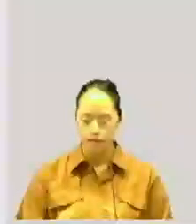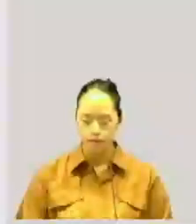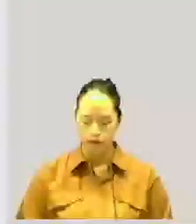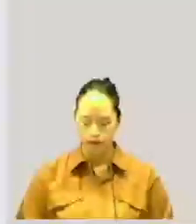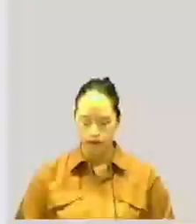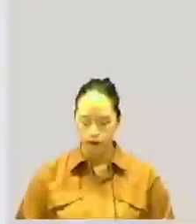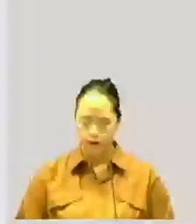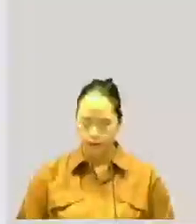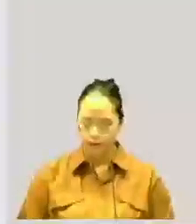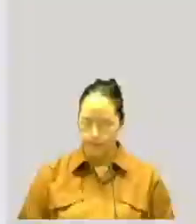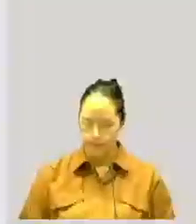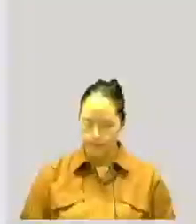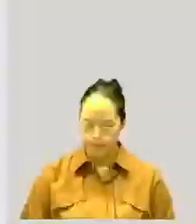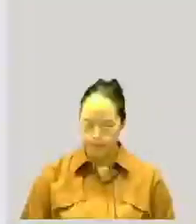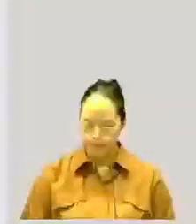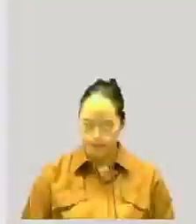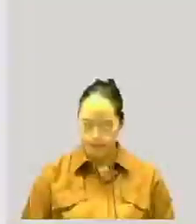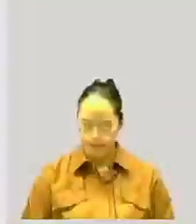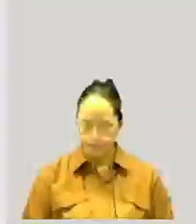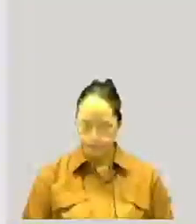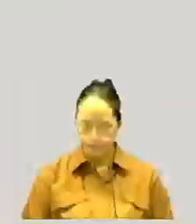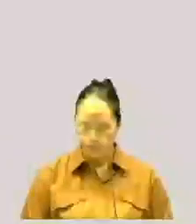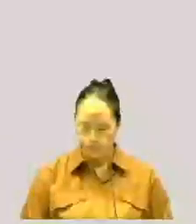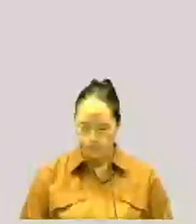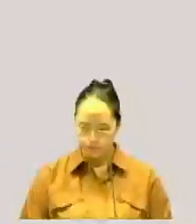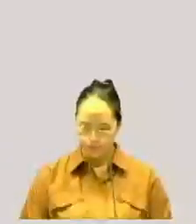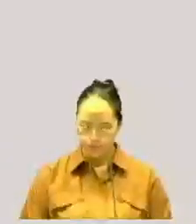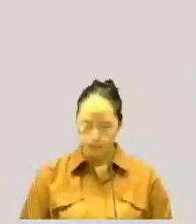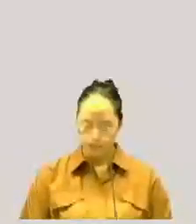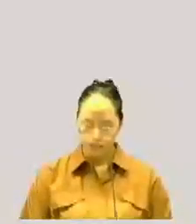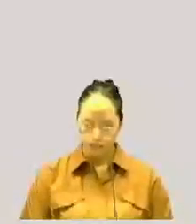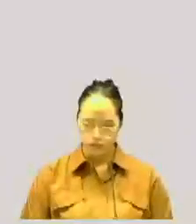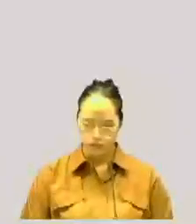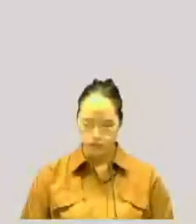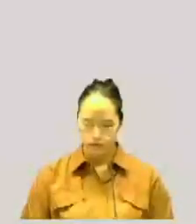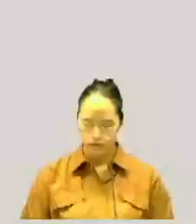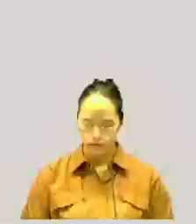国家，这个是真实的历史事件。